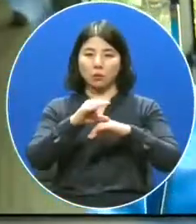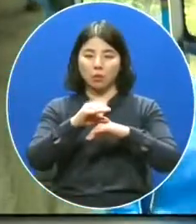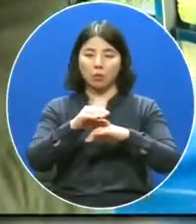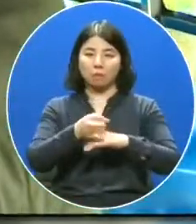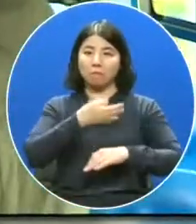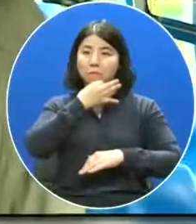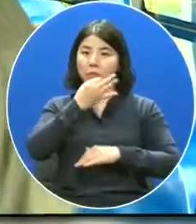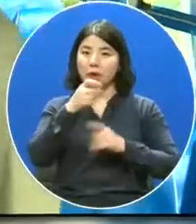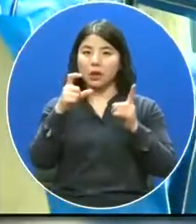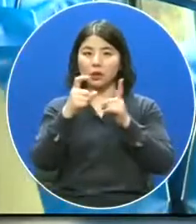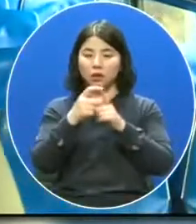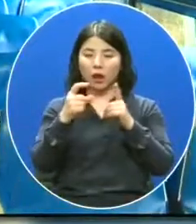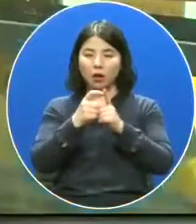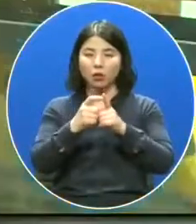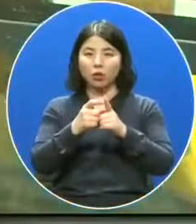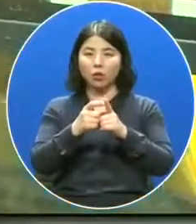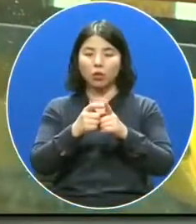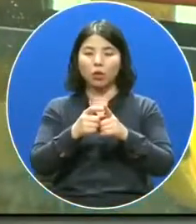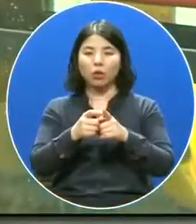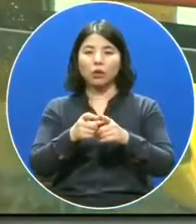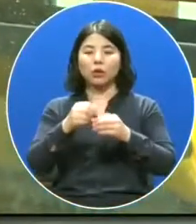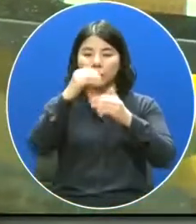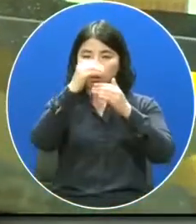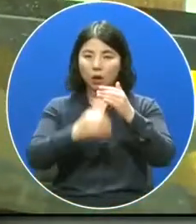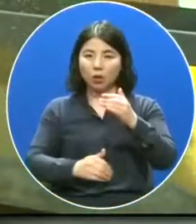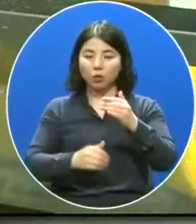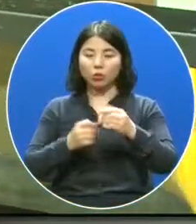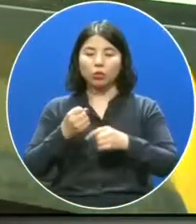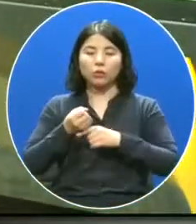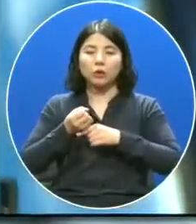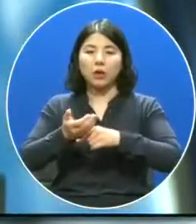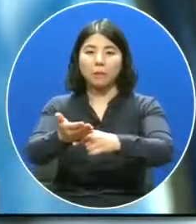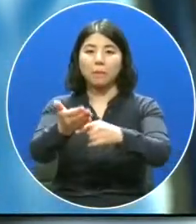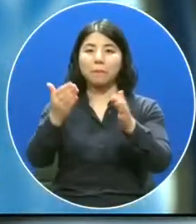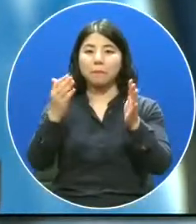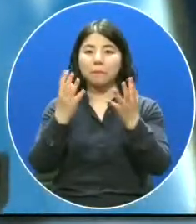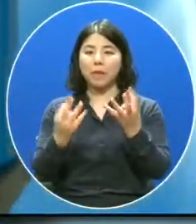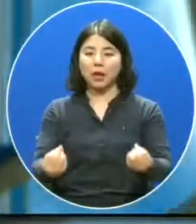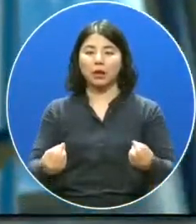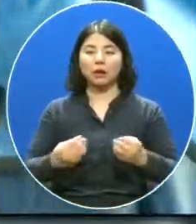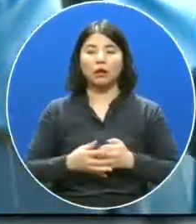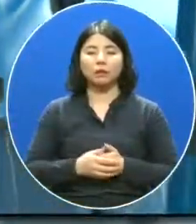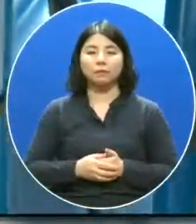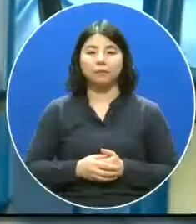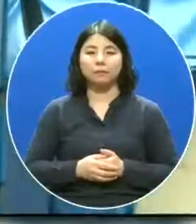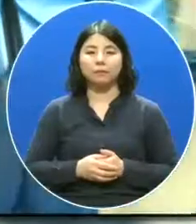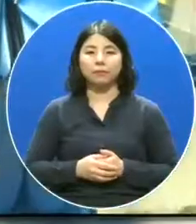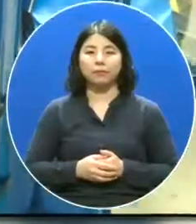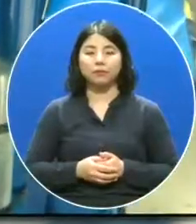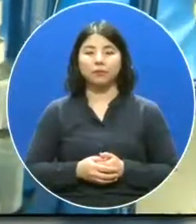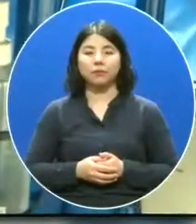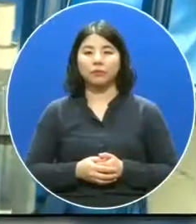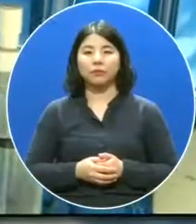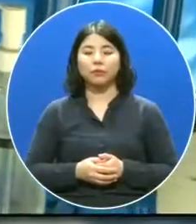미디어가 발화하는 언어는 발신자의 메시지가 수신자에게 수동적으로 전달되는 경우가 많습니다.